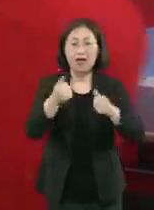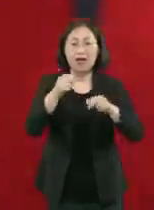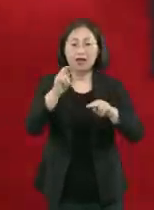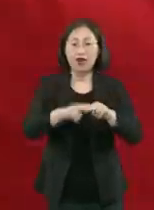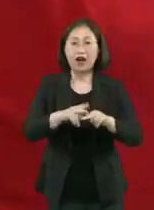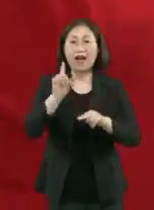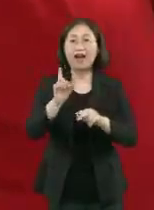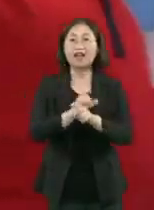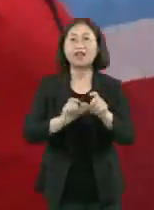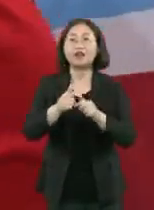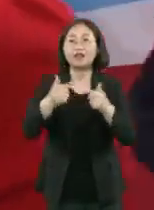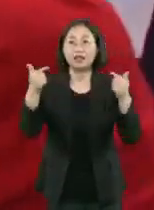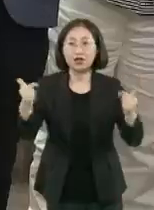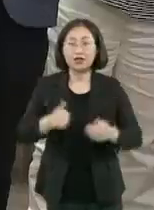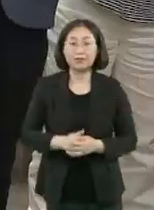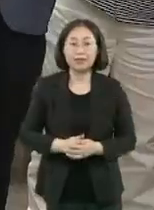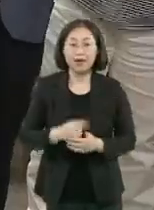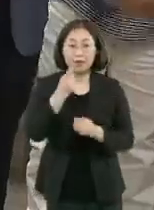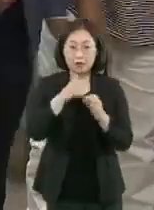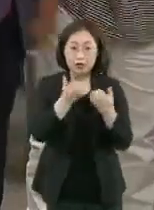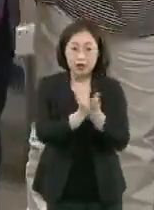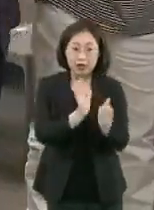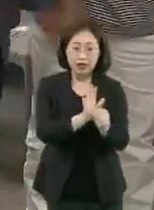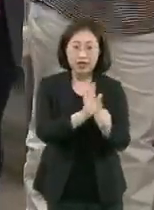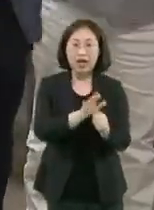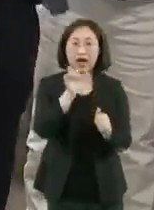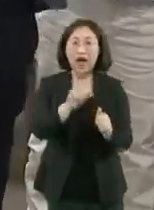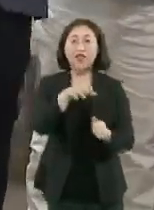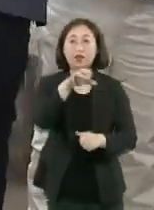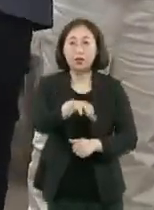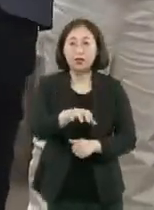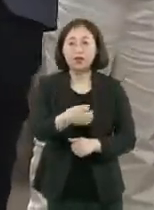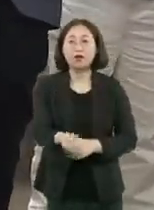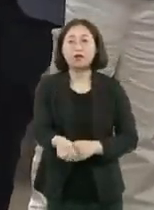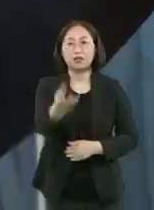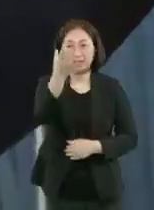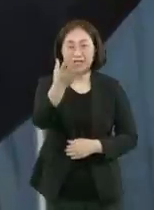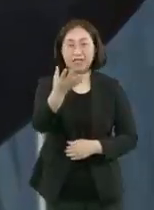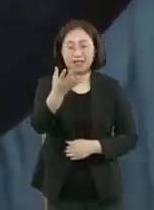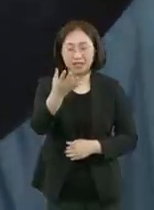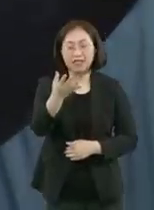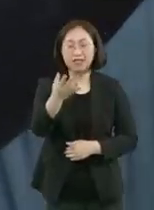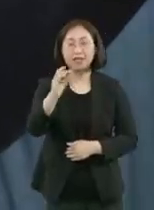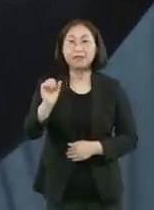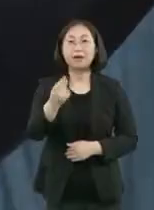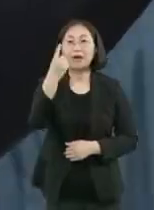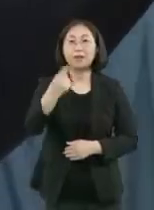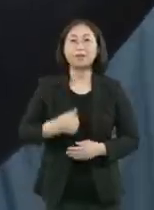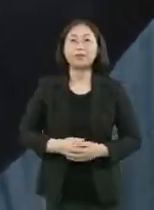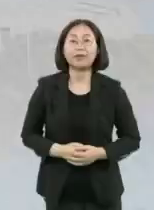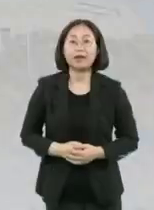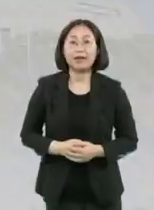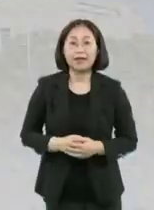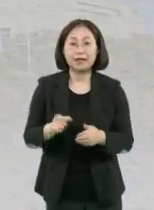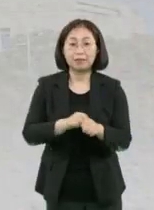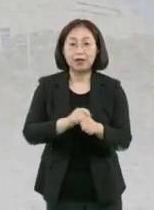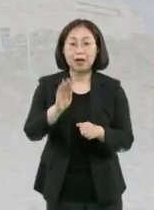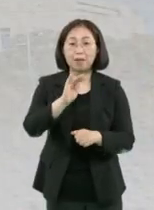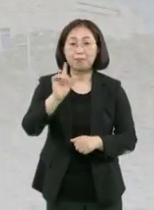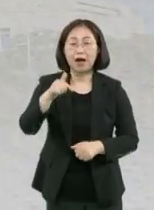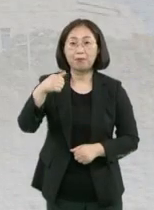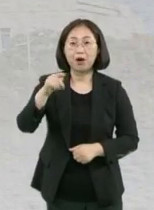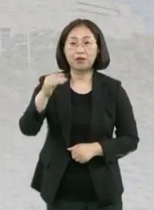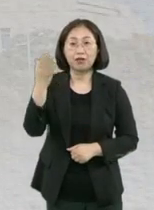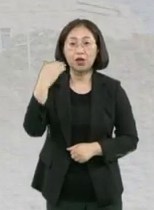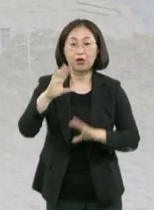더 늘렸습니다. 민주당 지지 성향이 강했던 지역에서 승리가 압승의 원동력이 됐습니다. 특히 박병석